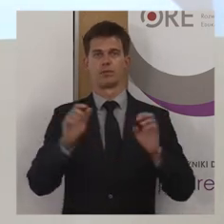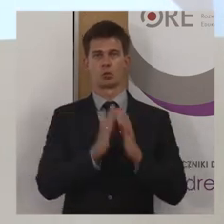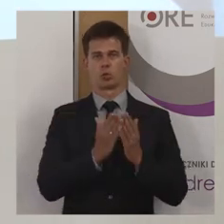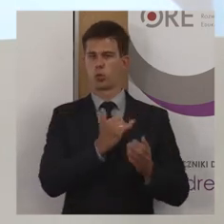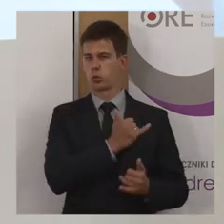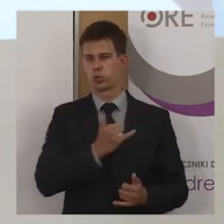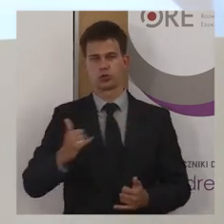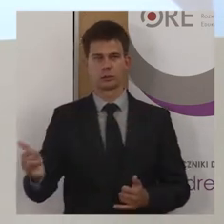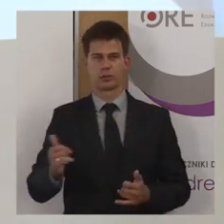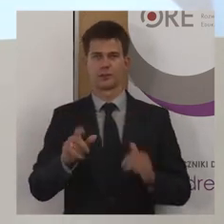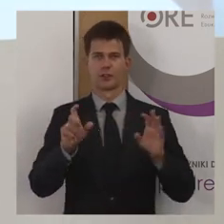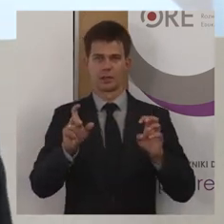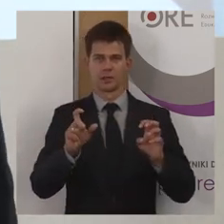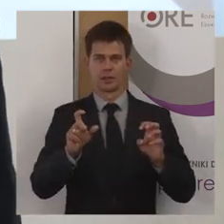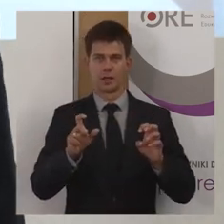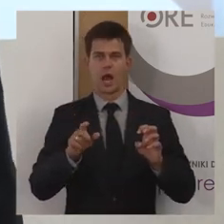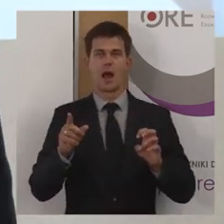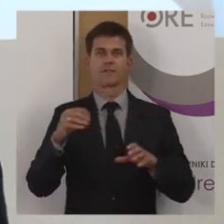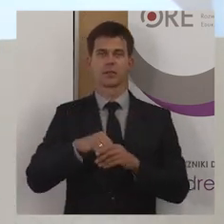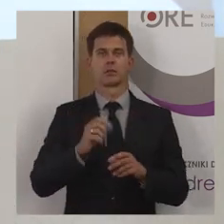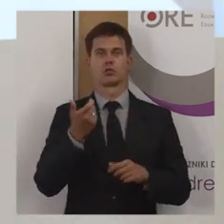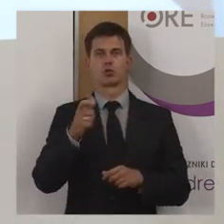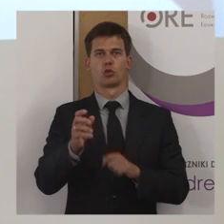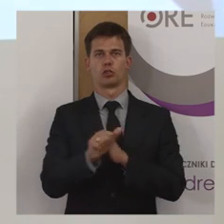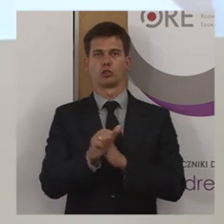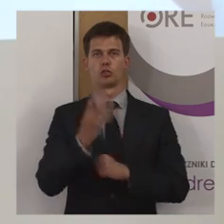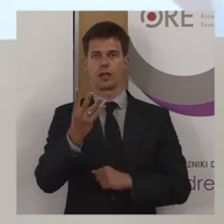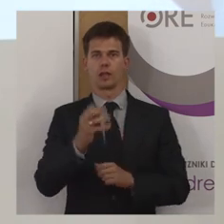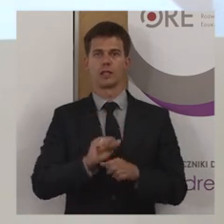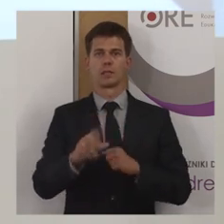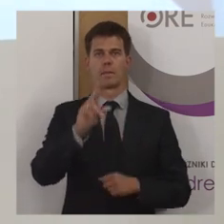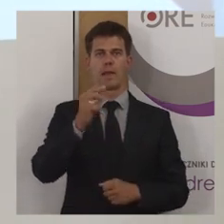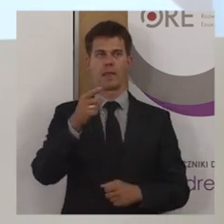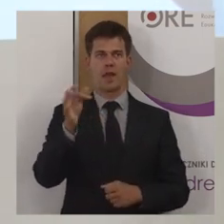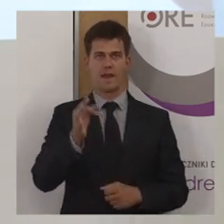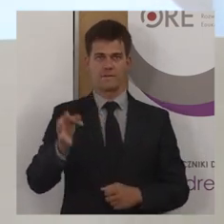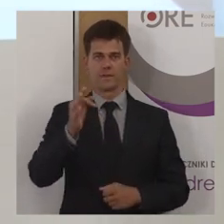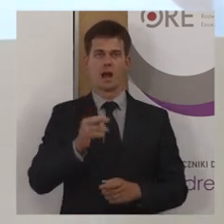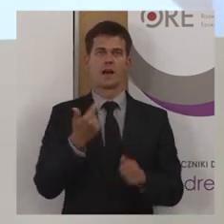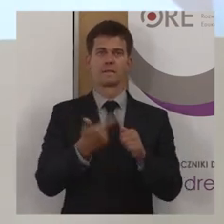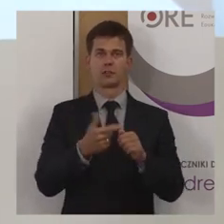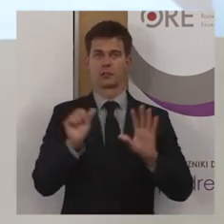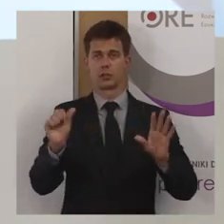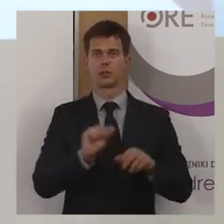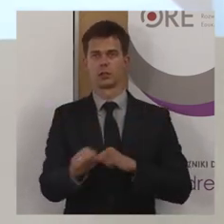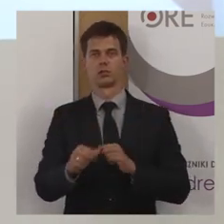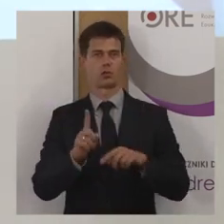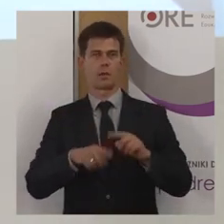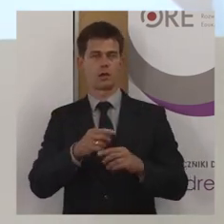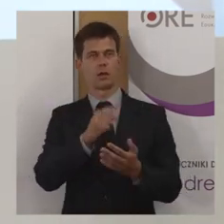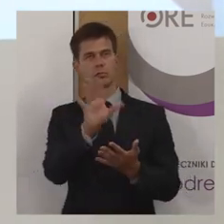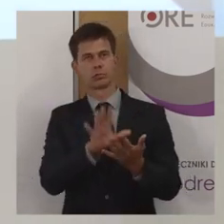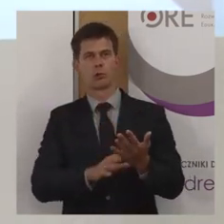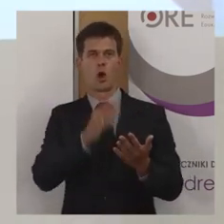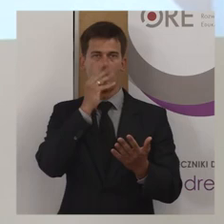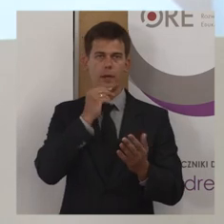podręczników, 164 podręczniki w formie takiej PDF-owej i 26 podręczników multimedialnych. Żaden z